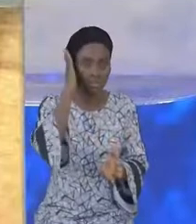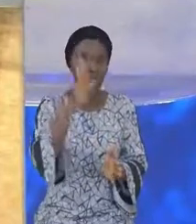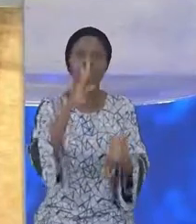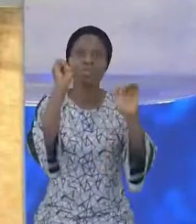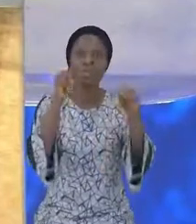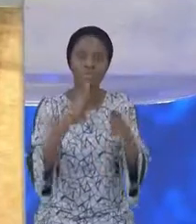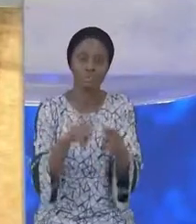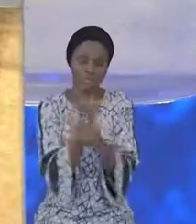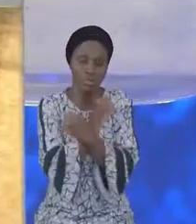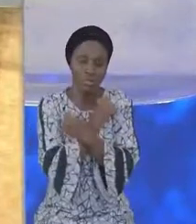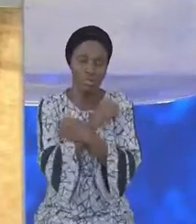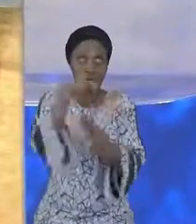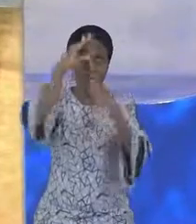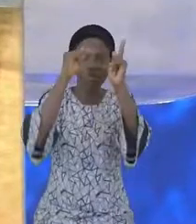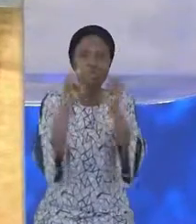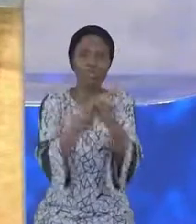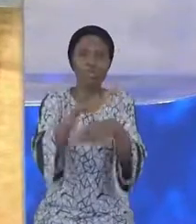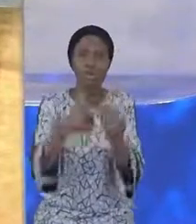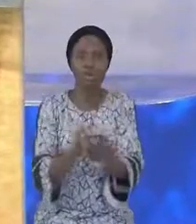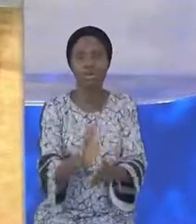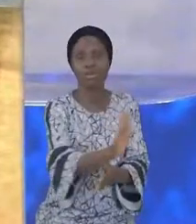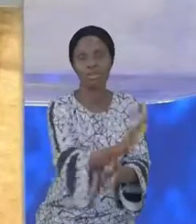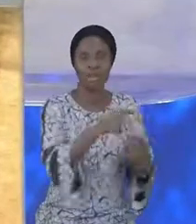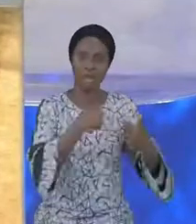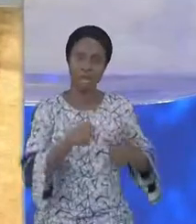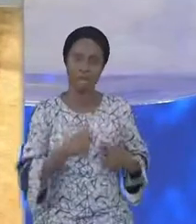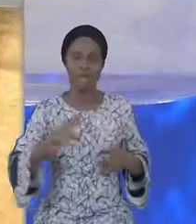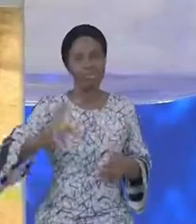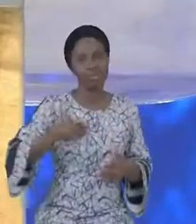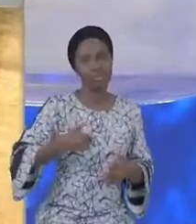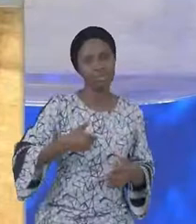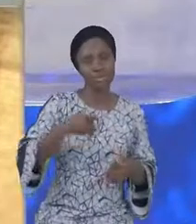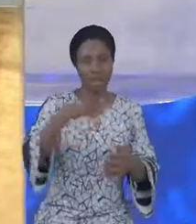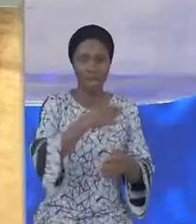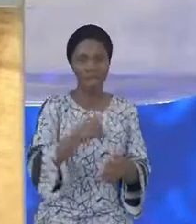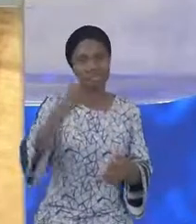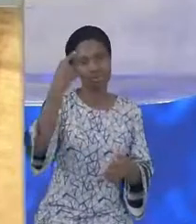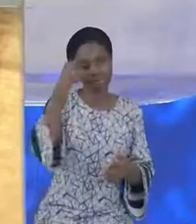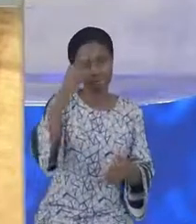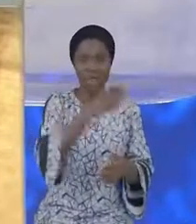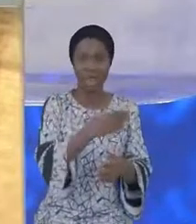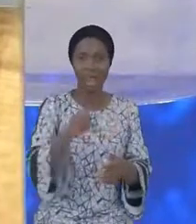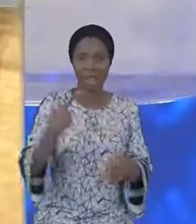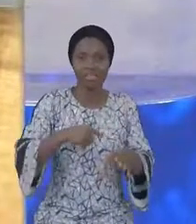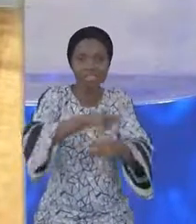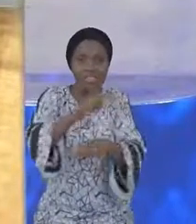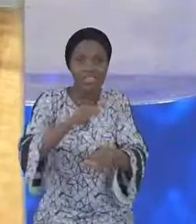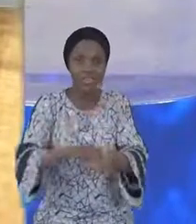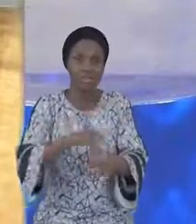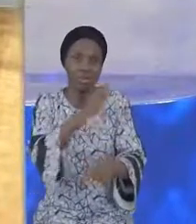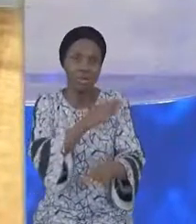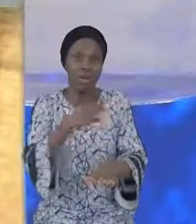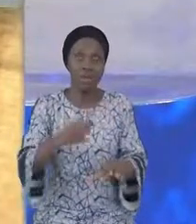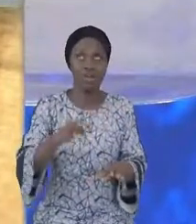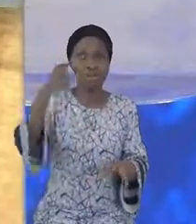de tout leur esprit. Et la nature de Dieu, une nature de justice, la nature